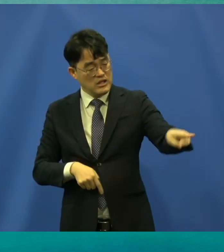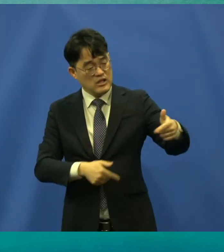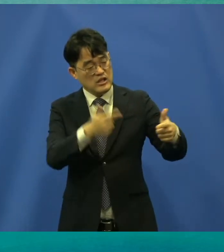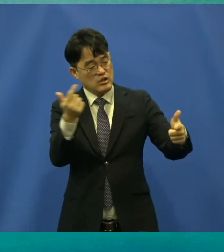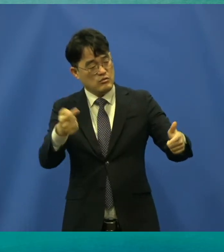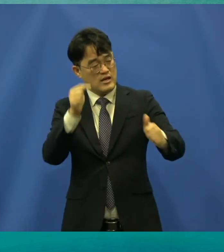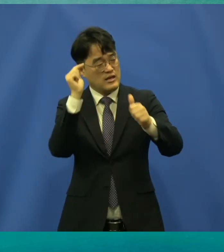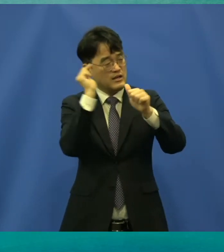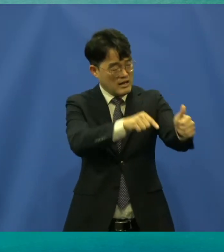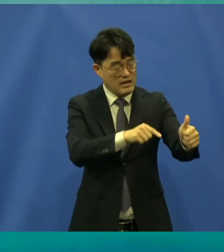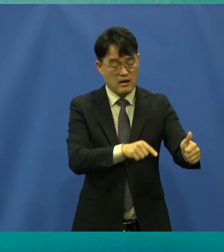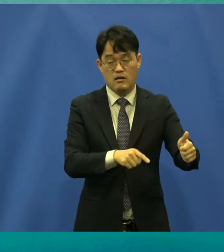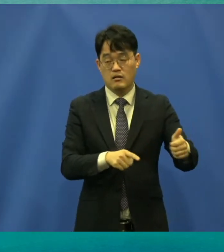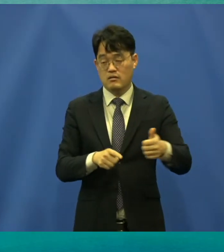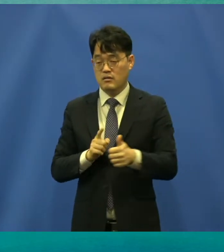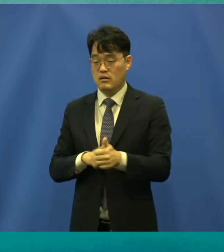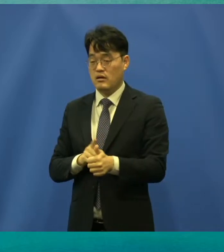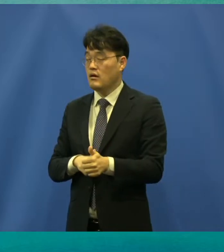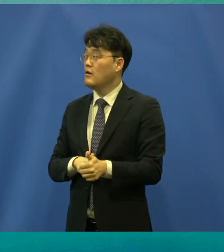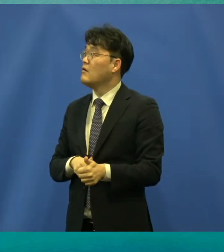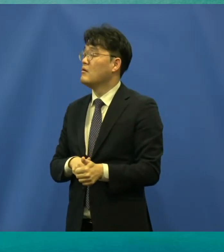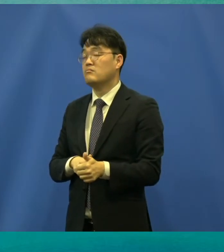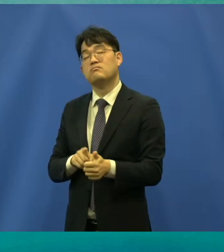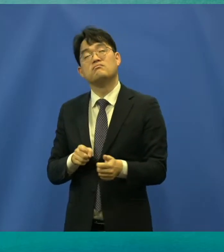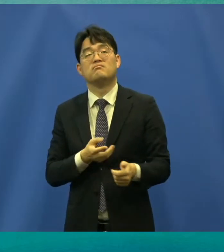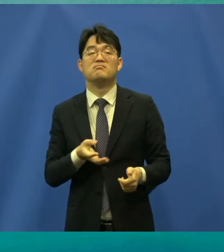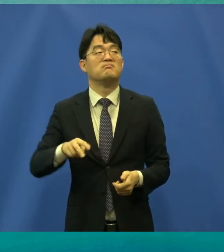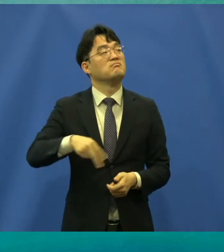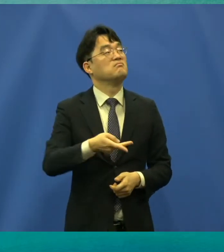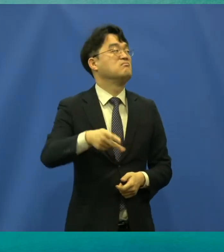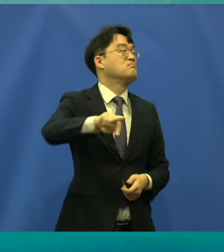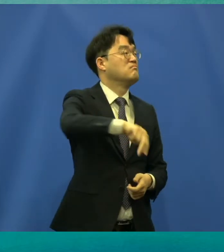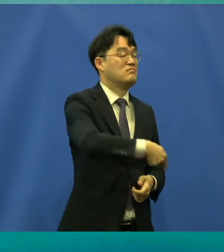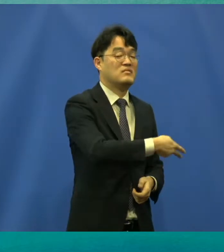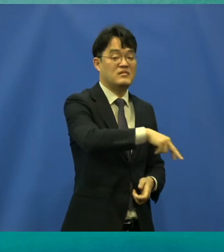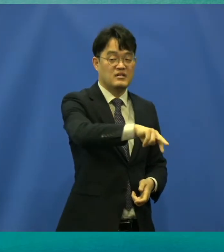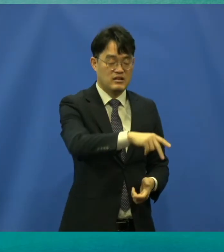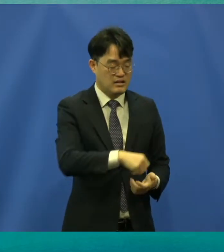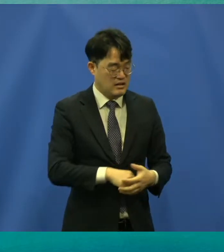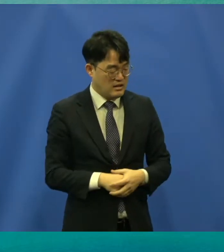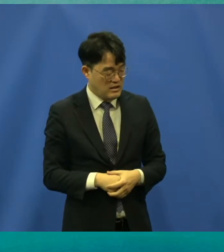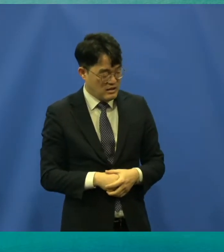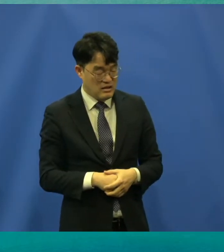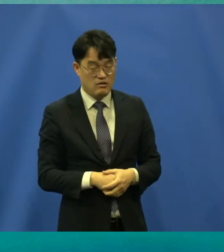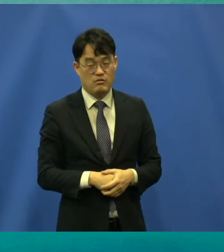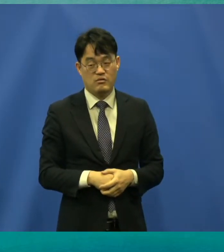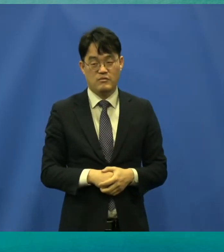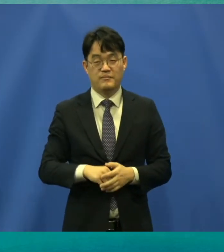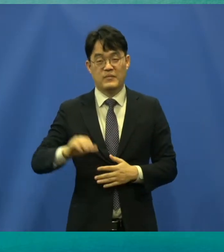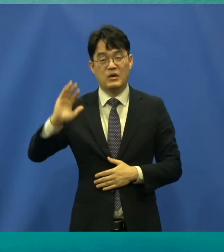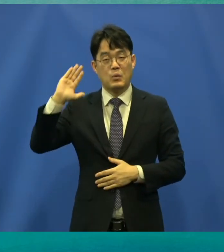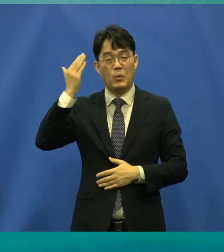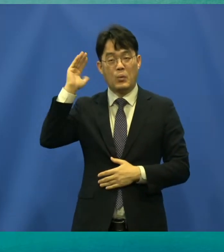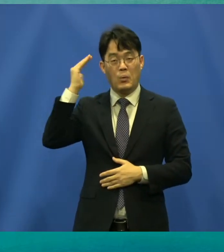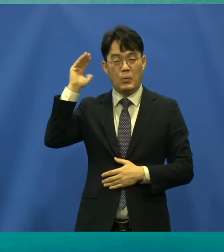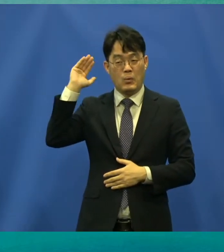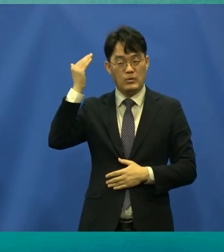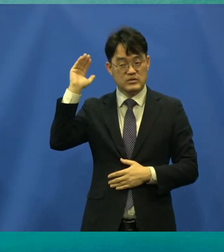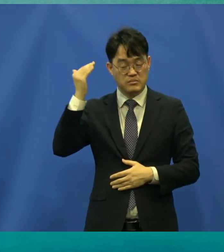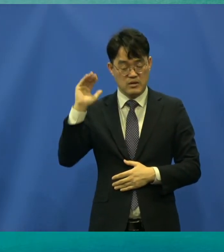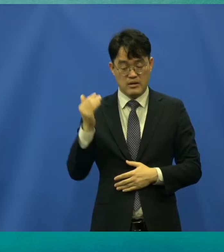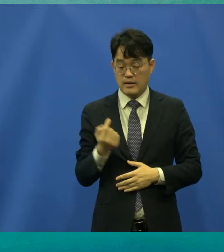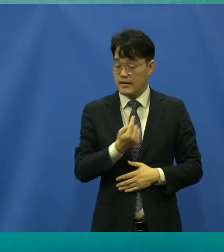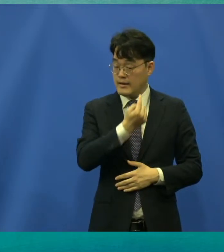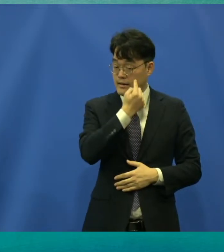최근에 우리 간정하는 권사님 한분 권사님, 그 동생을 빨리 만나라니. 작년 오셨어요? 오늘 작년 특세